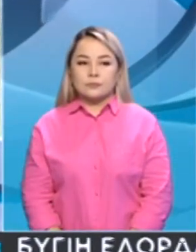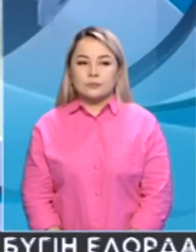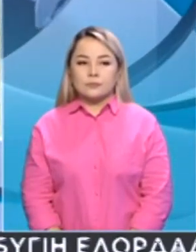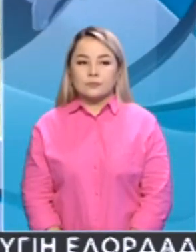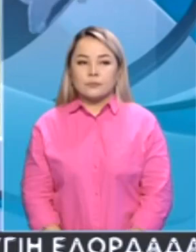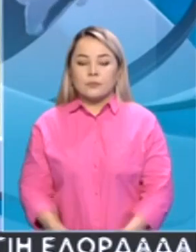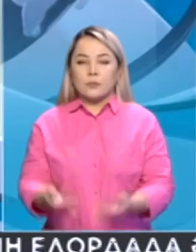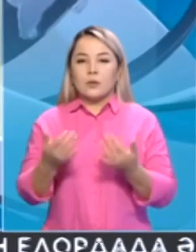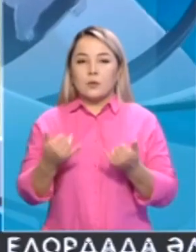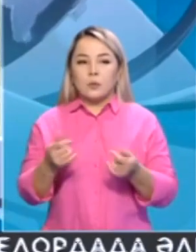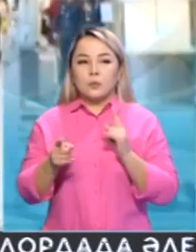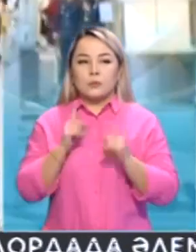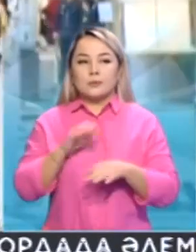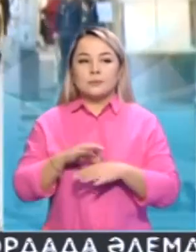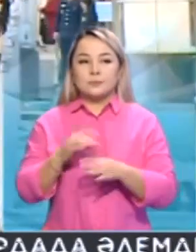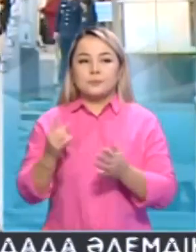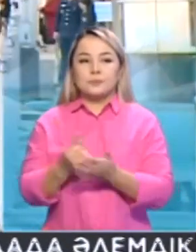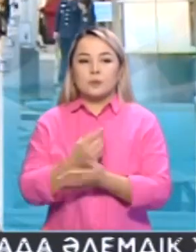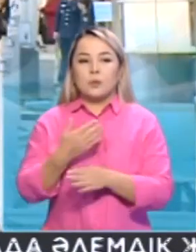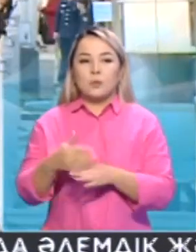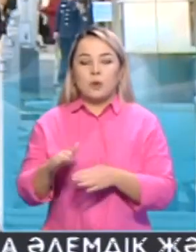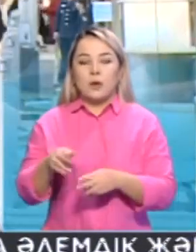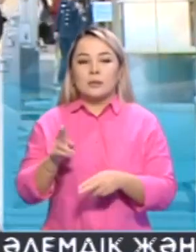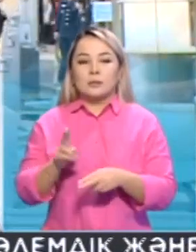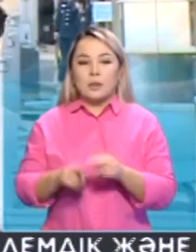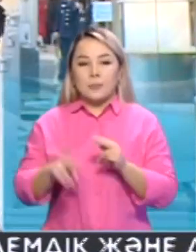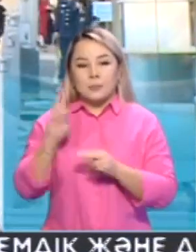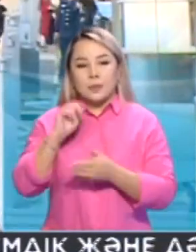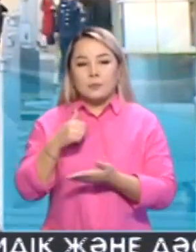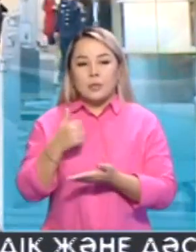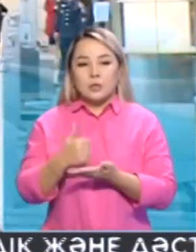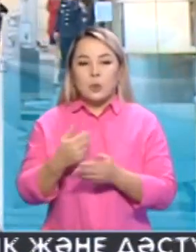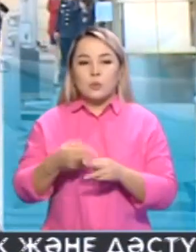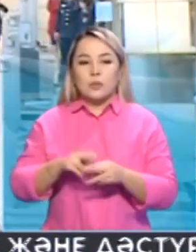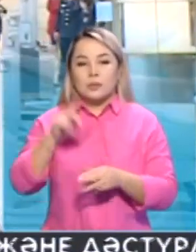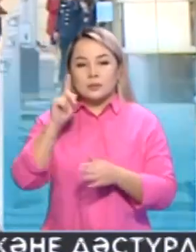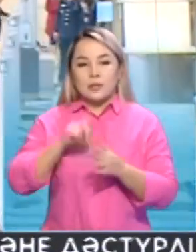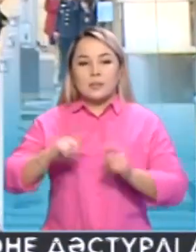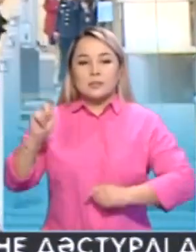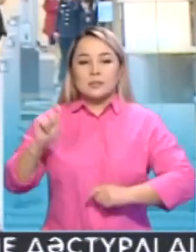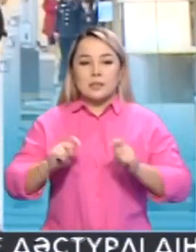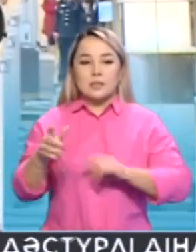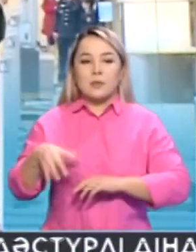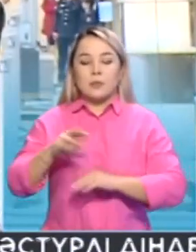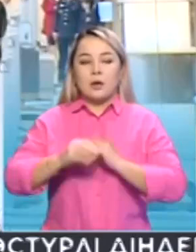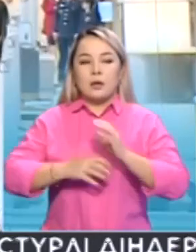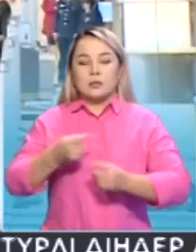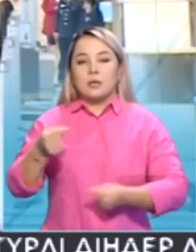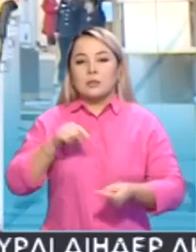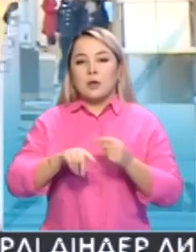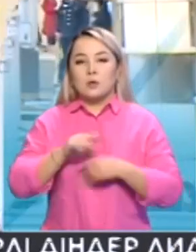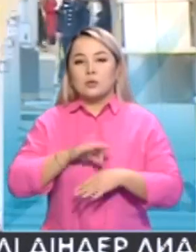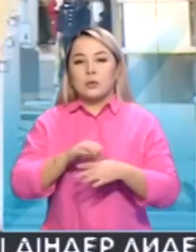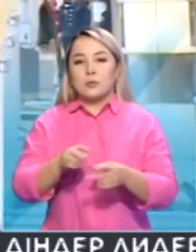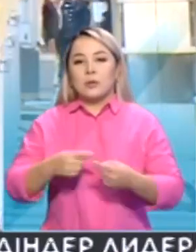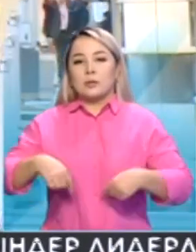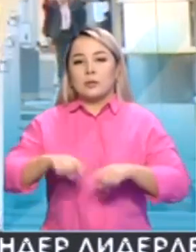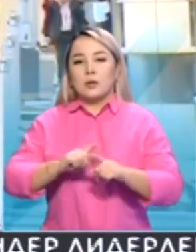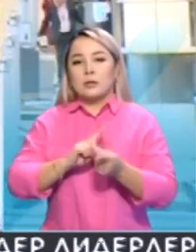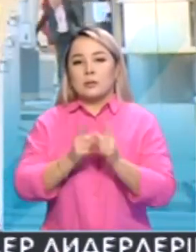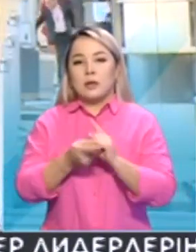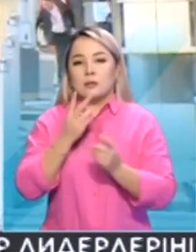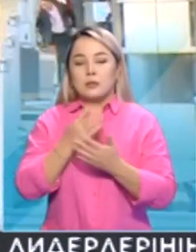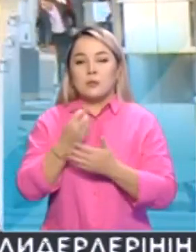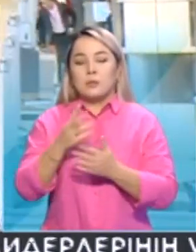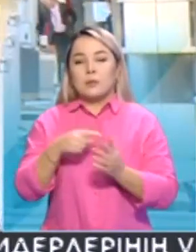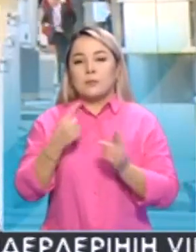Я жаңа ғана отырыстың алғашқы бөлігі аяқталды. Мемлекет басшысы бұл діндер съезі бүкіл әлемдік диалог алаңына айналғанын айтты. Әрі